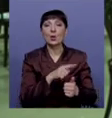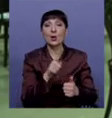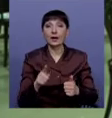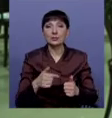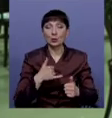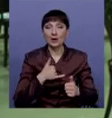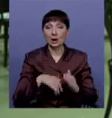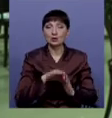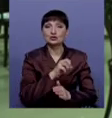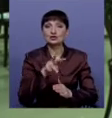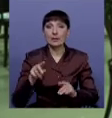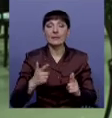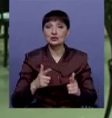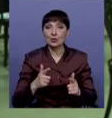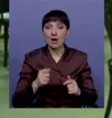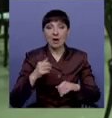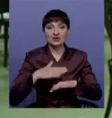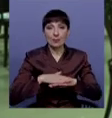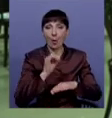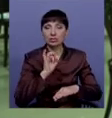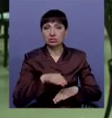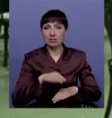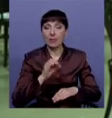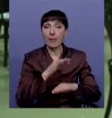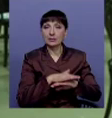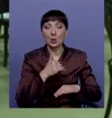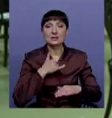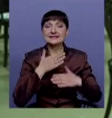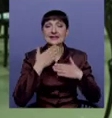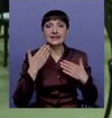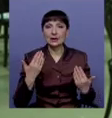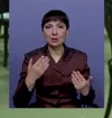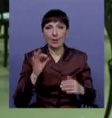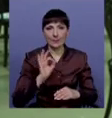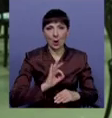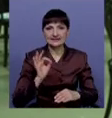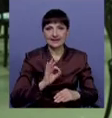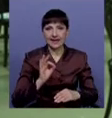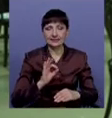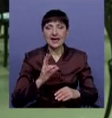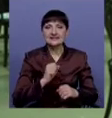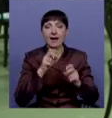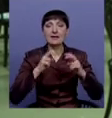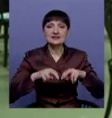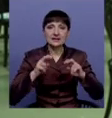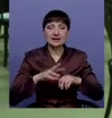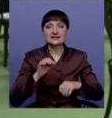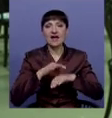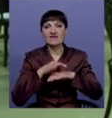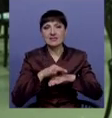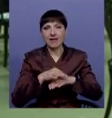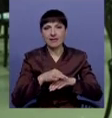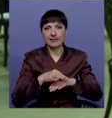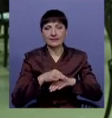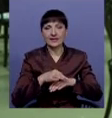преимущество тех же банков второго уровня – это отсутствие каких-либо комиссий за рассмотрение, за введение и так далее,